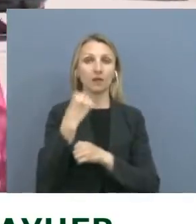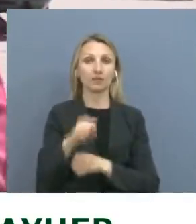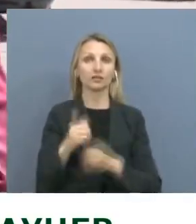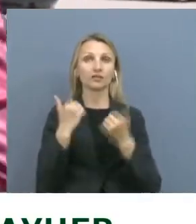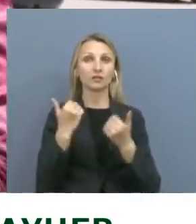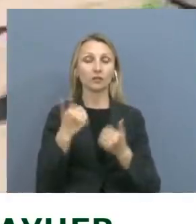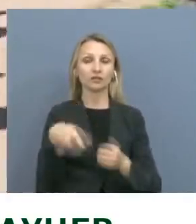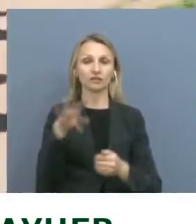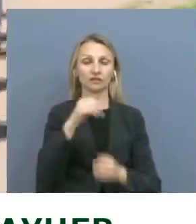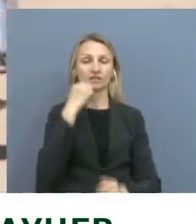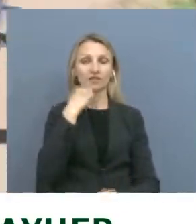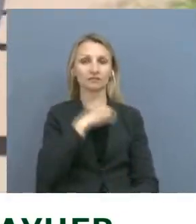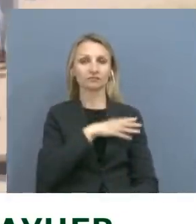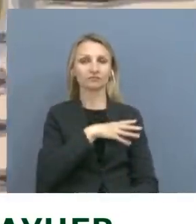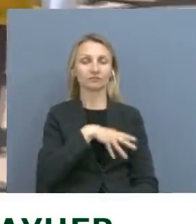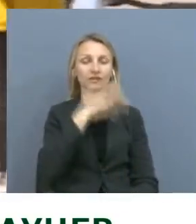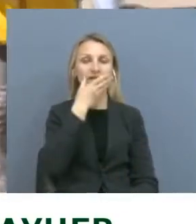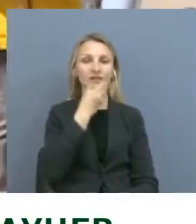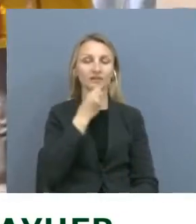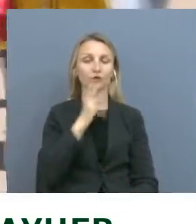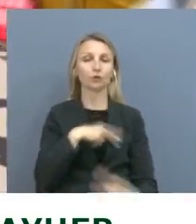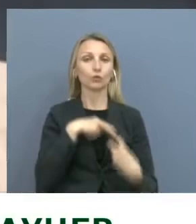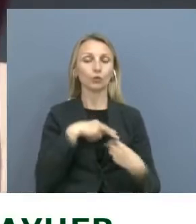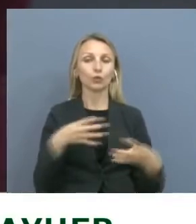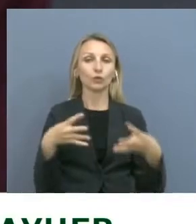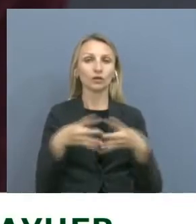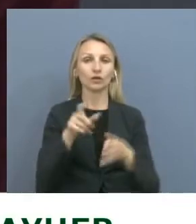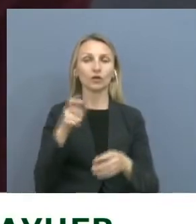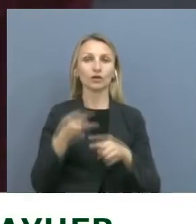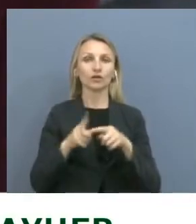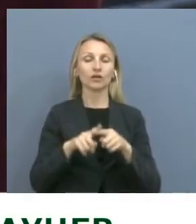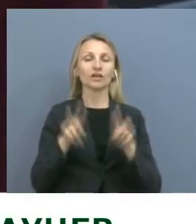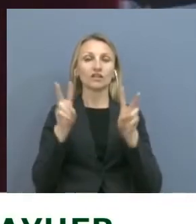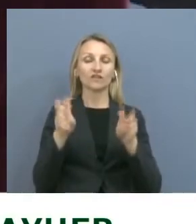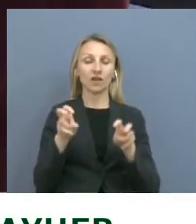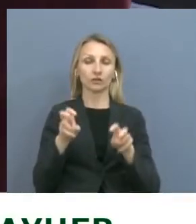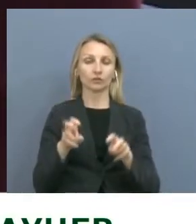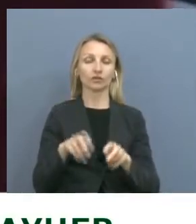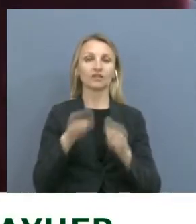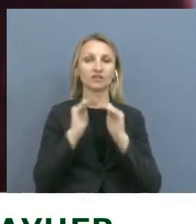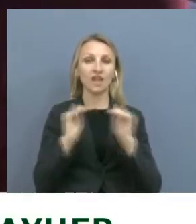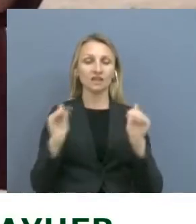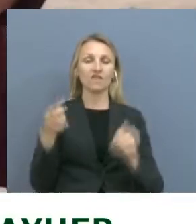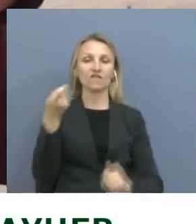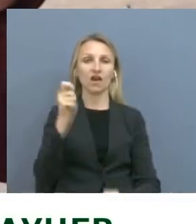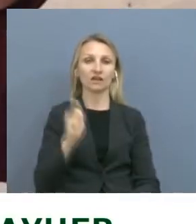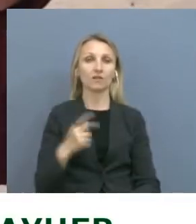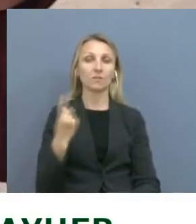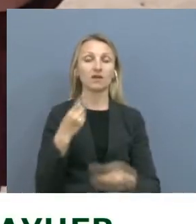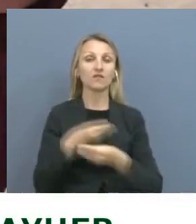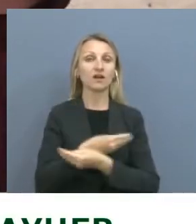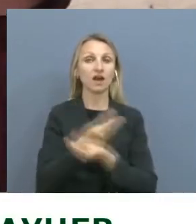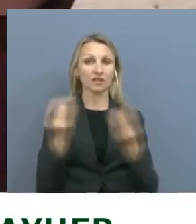груди фронтовиков, тружеников тыла и людей, которых в народе называют «дети войны». Первые 240 медалей раздали члены